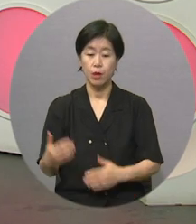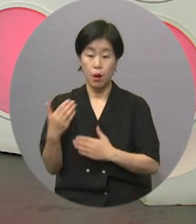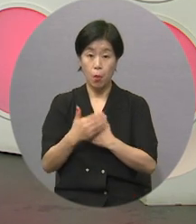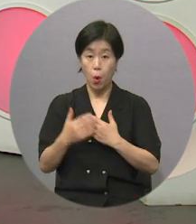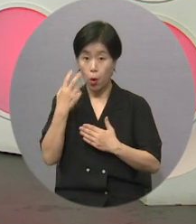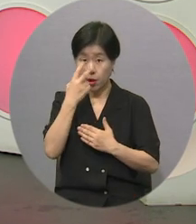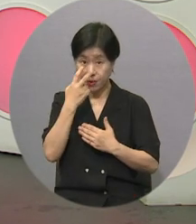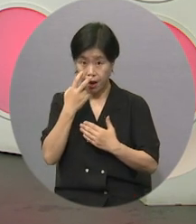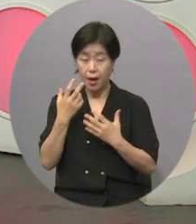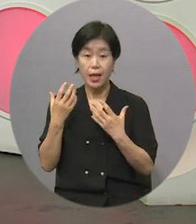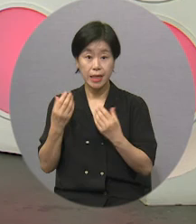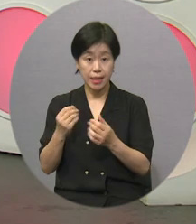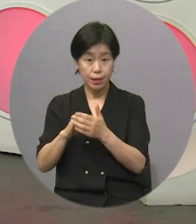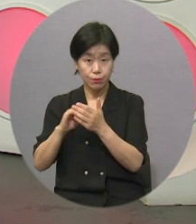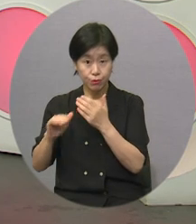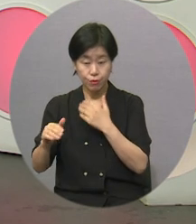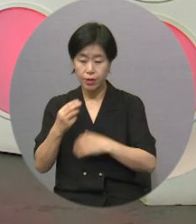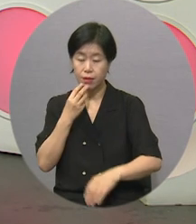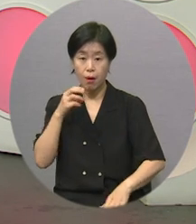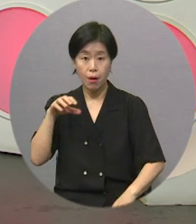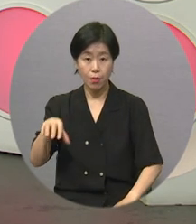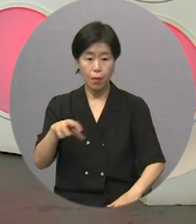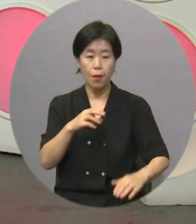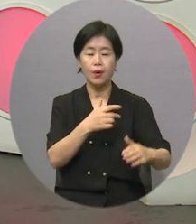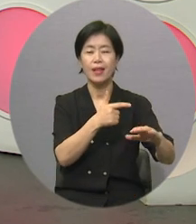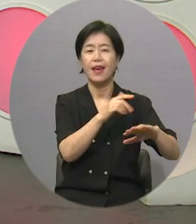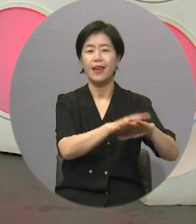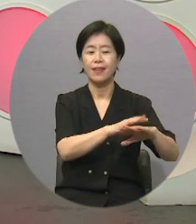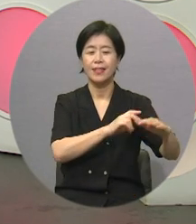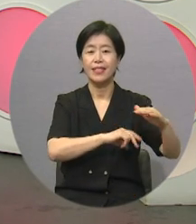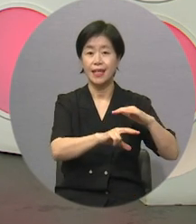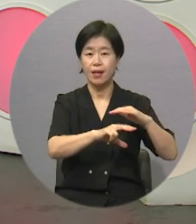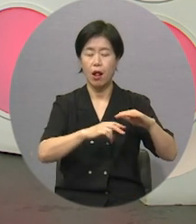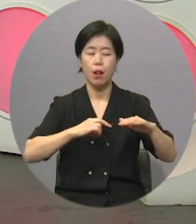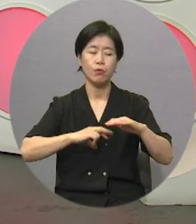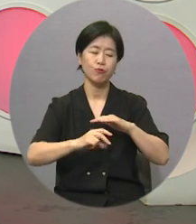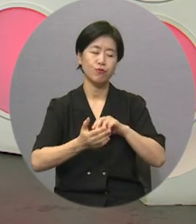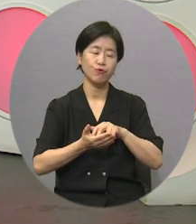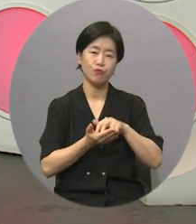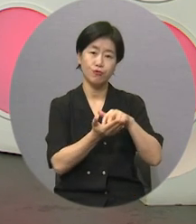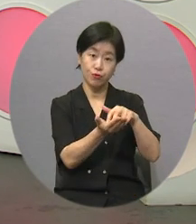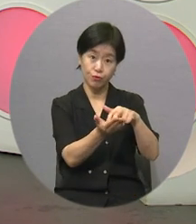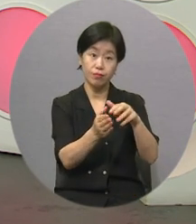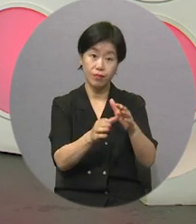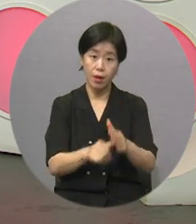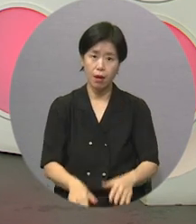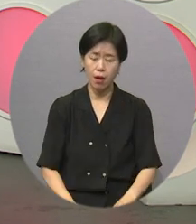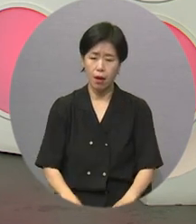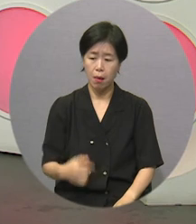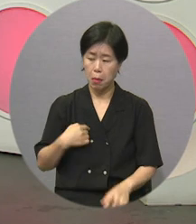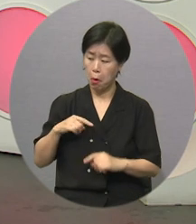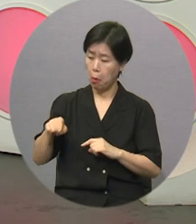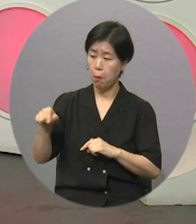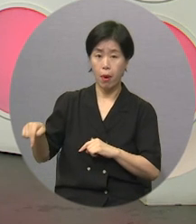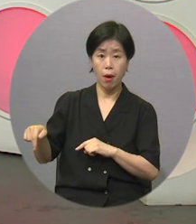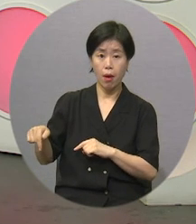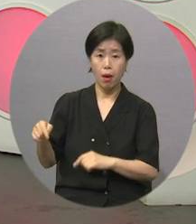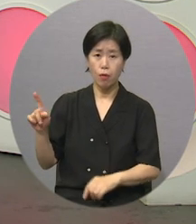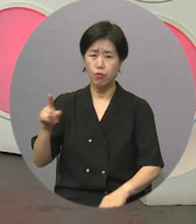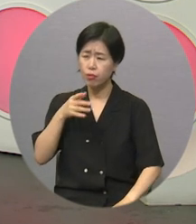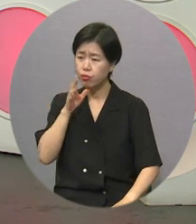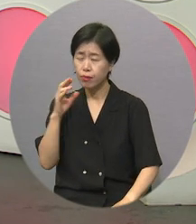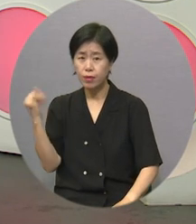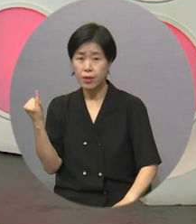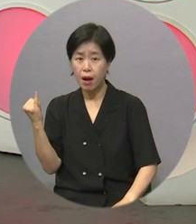받고 주기적으로 서울에서 대전역으로 내려가는 지하철을 탔을 때였습니다. 한 중년 여성이 어느